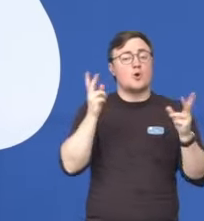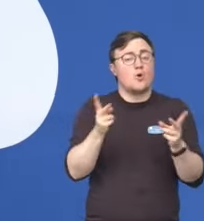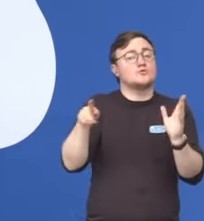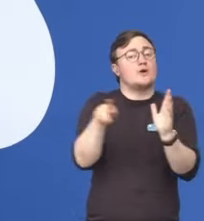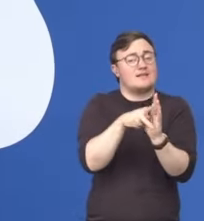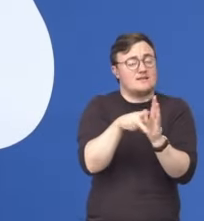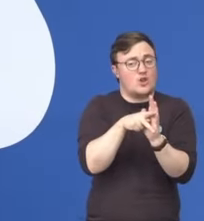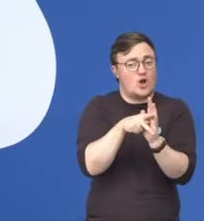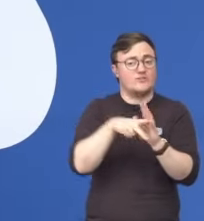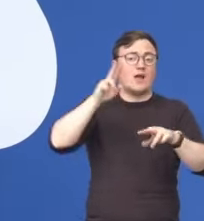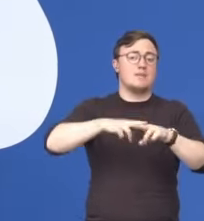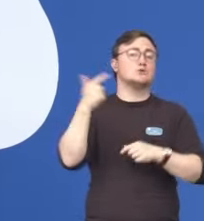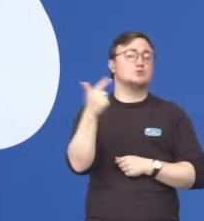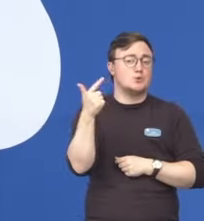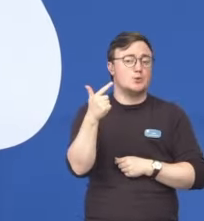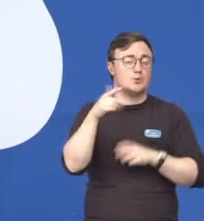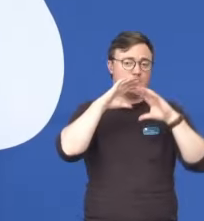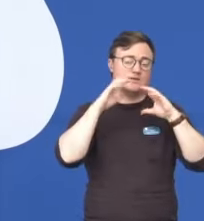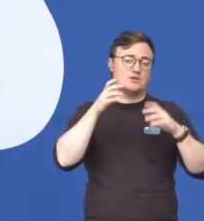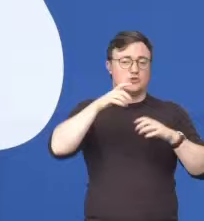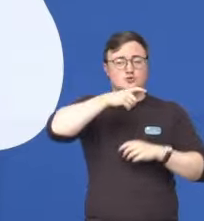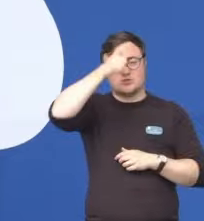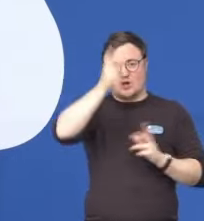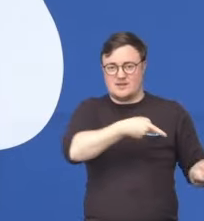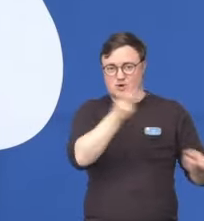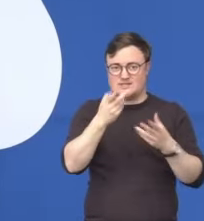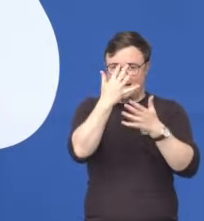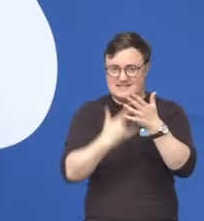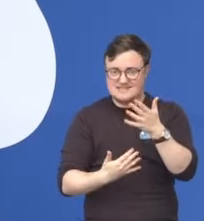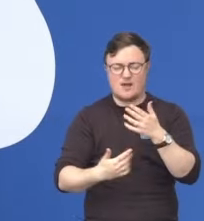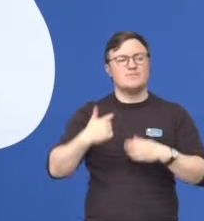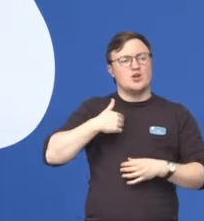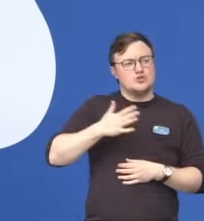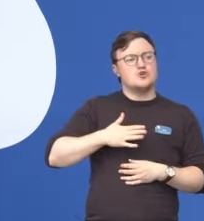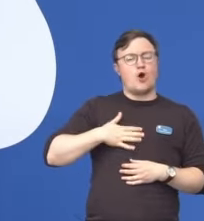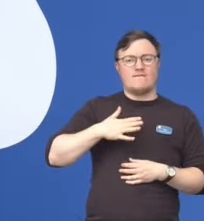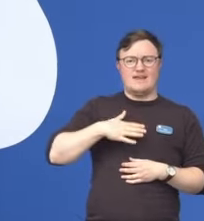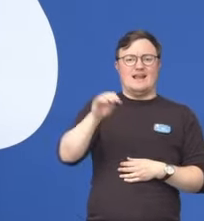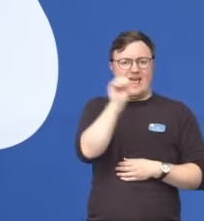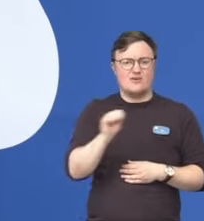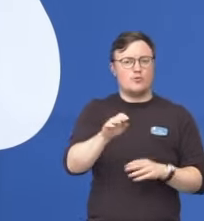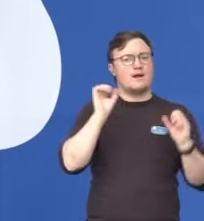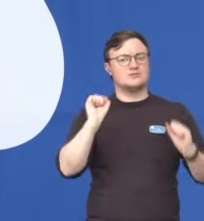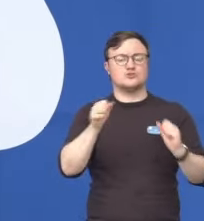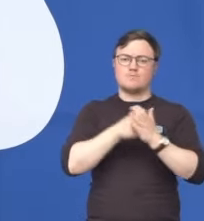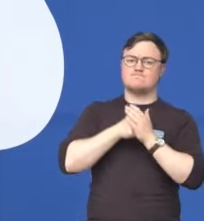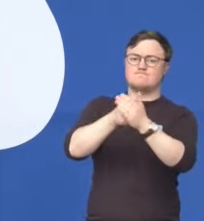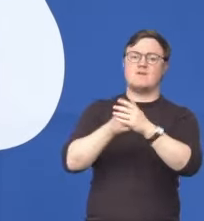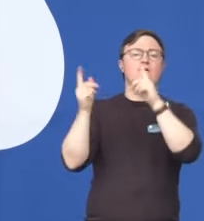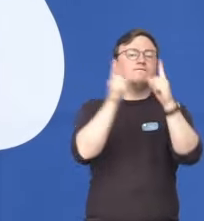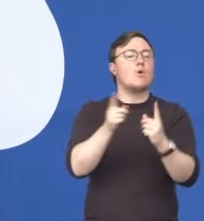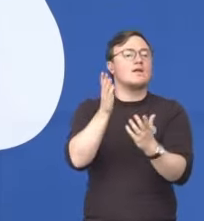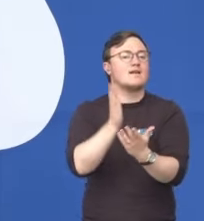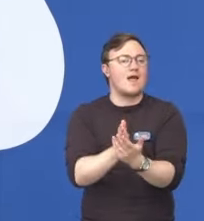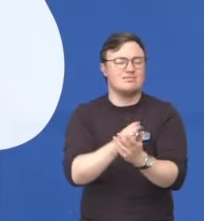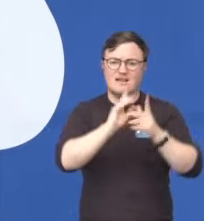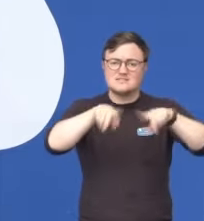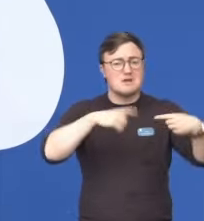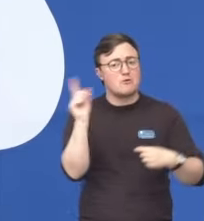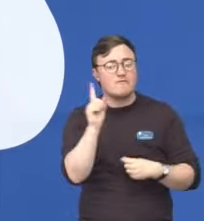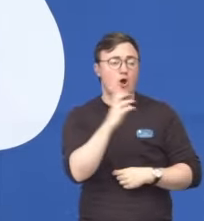på Socialdemokraternas lista. Och jag vill ha ett Europa som faktiskt står upp för folkrätten. Oavsett om det är i Ukraina eller